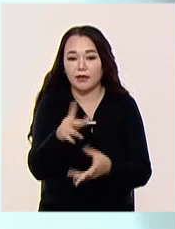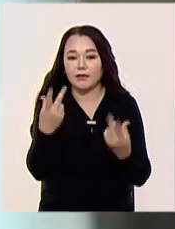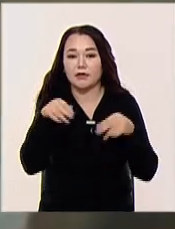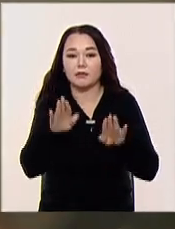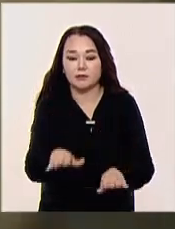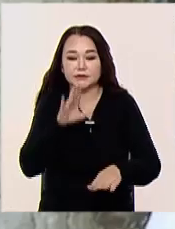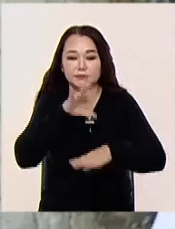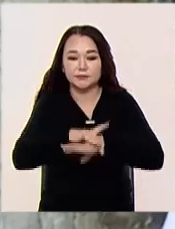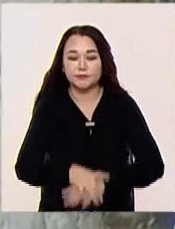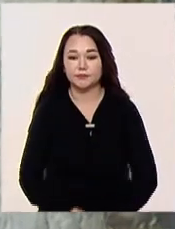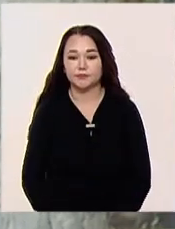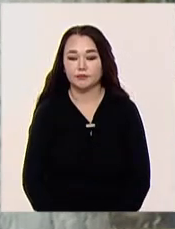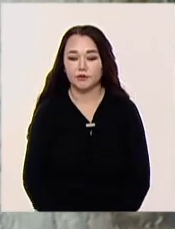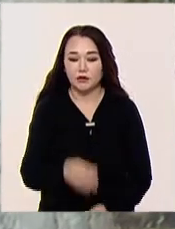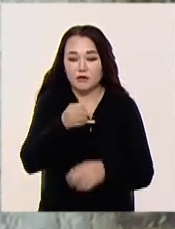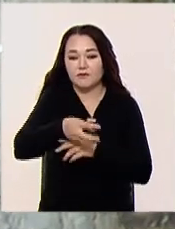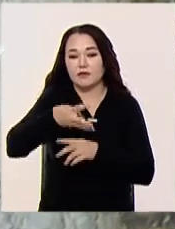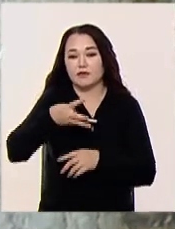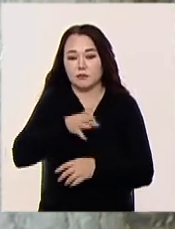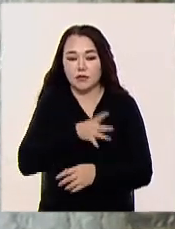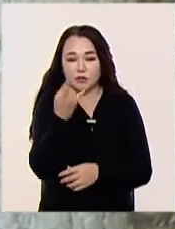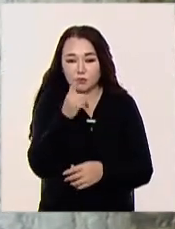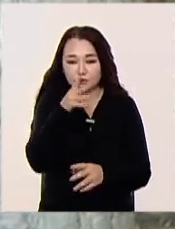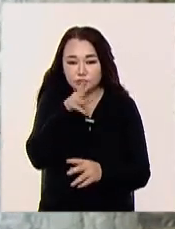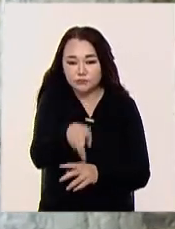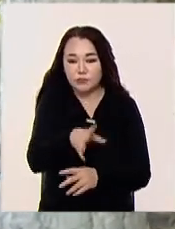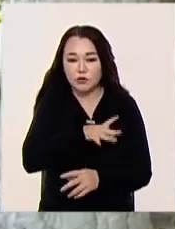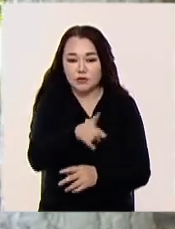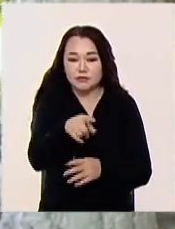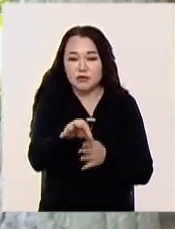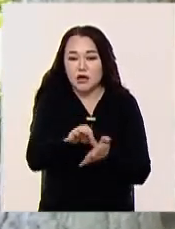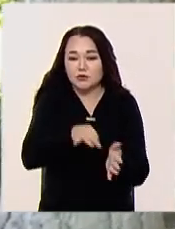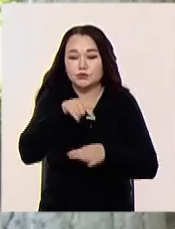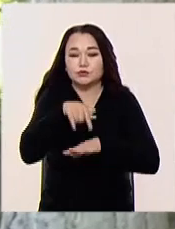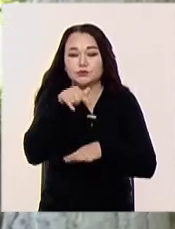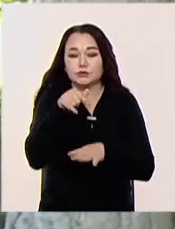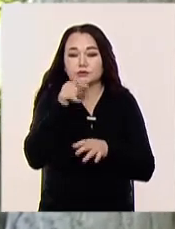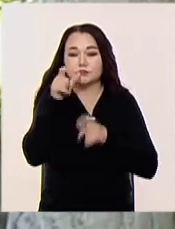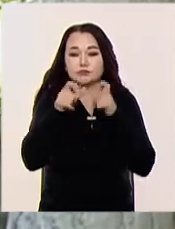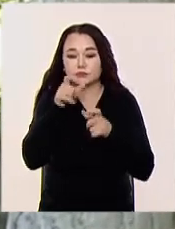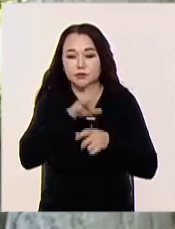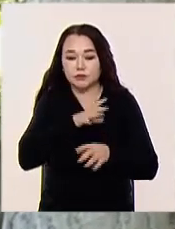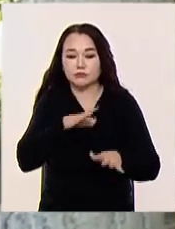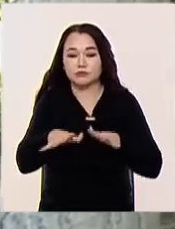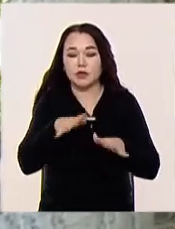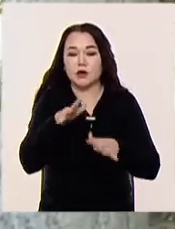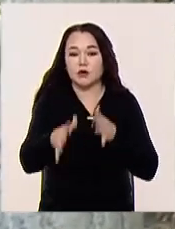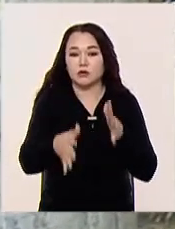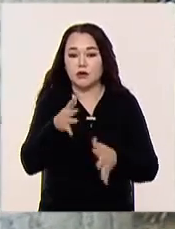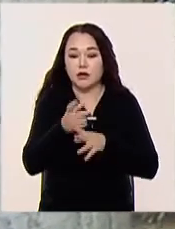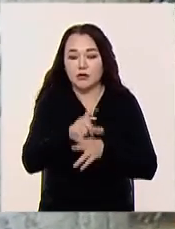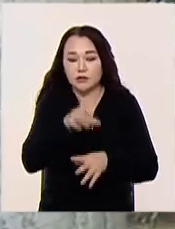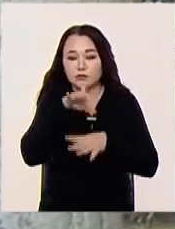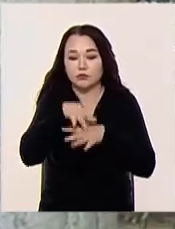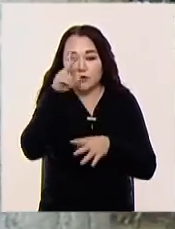жерін анықтайды. Фонарды жағып жатқанда балаға қарай түсіріп едік, ол бізді сезгендей ақырын дауыс шығарды. Жыбырлағанын көріп, бірден дәретхана